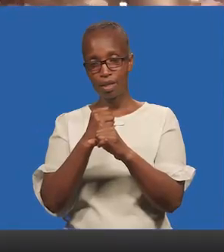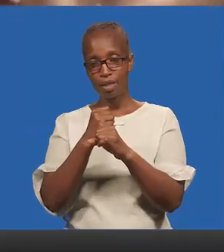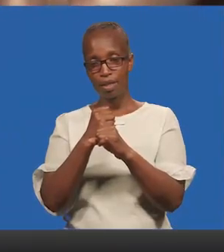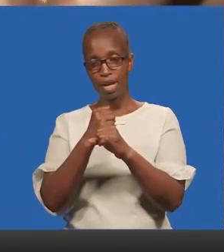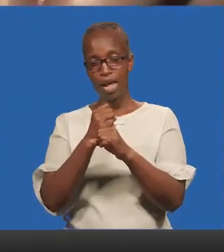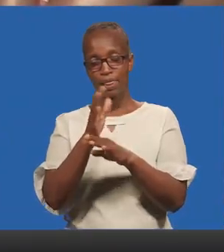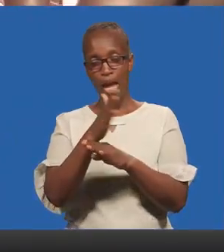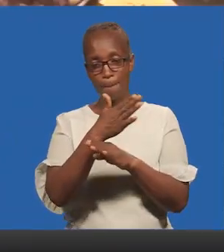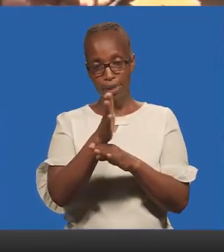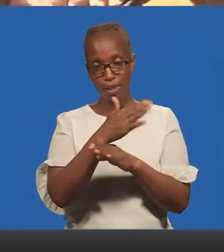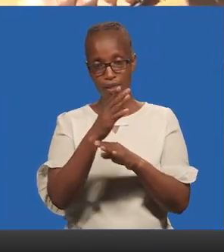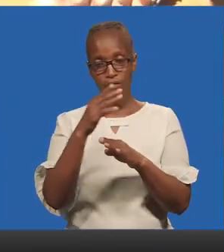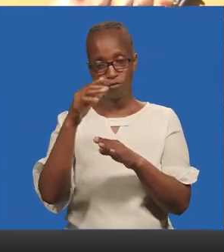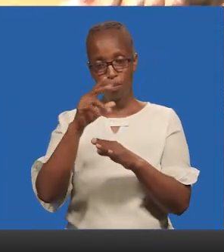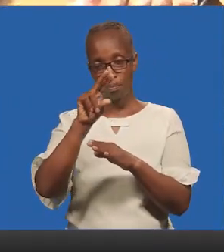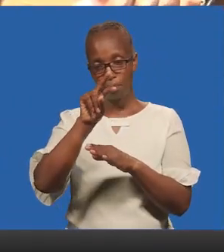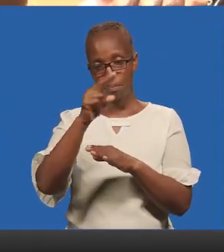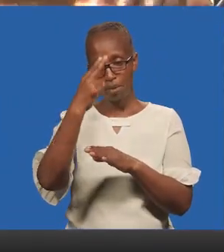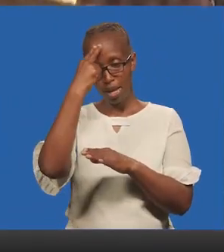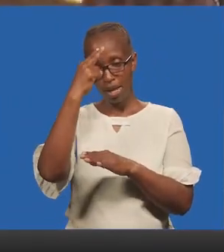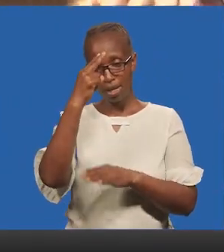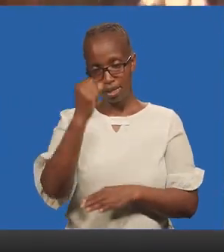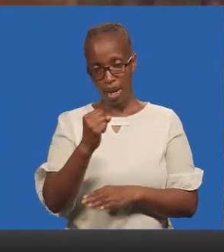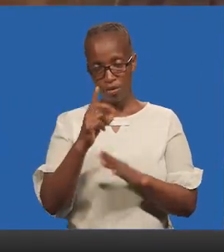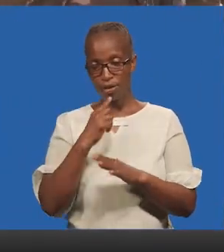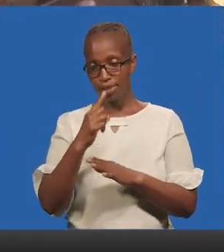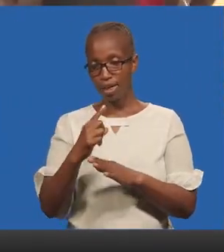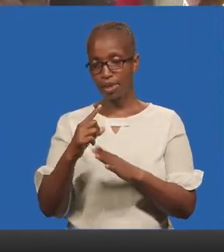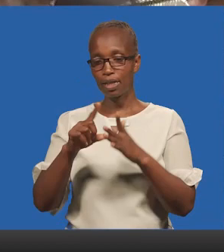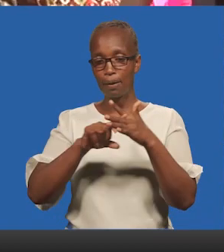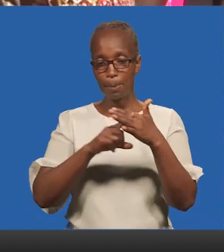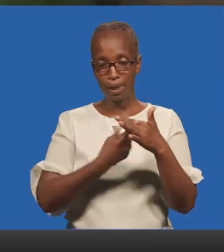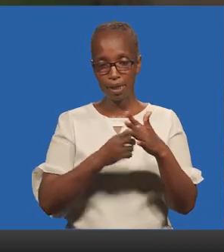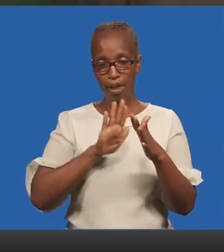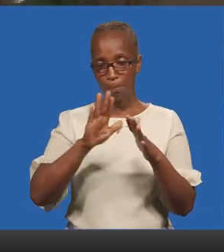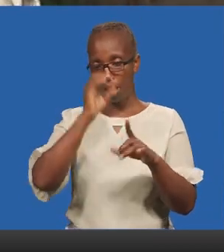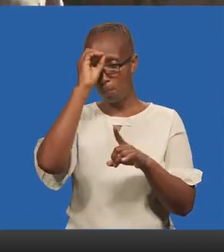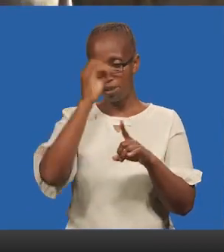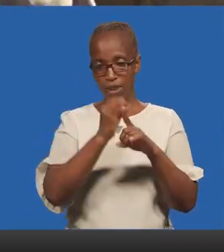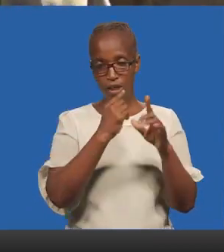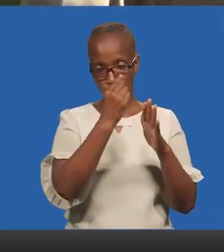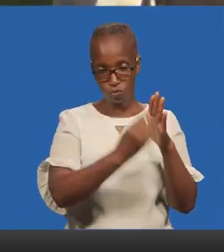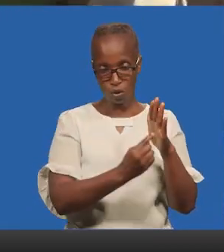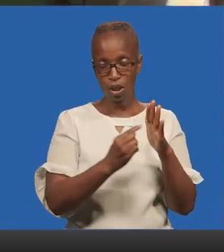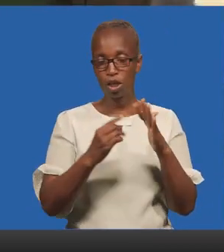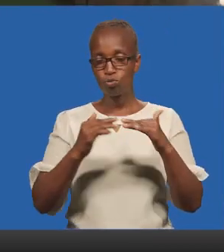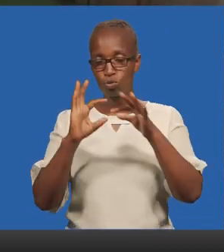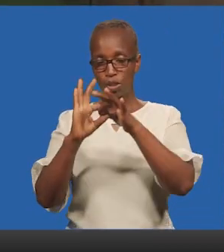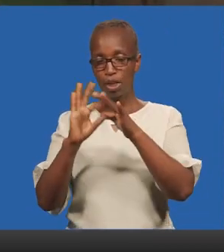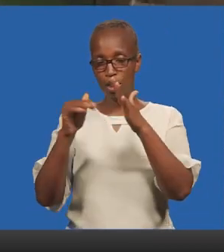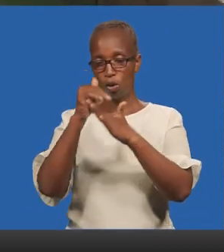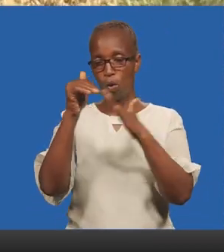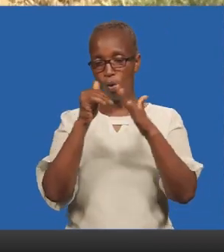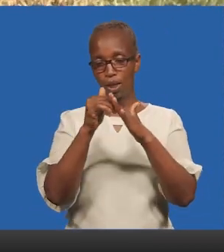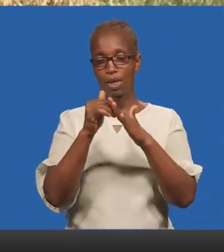Balozi wa amani kaunti ya Narok, Joshua Kaputa, alisema kwanza malengo yao ni kuunganisha jamii zote kupitia